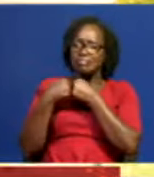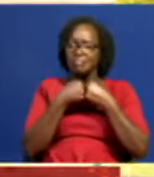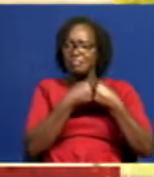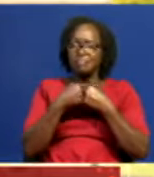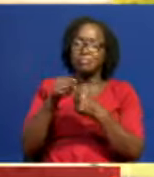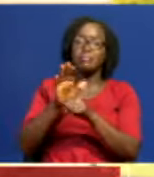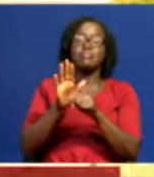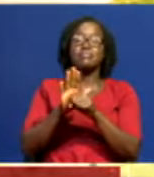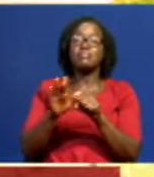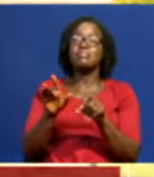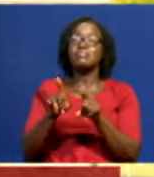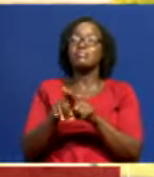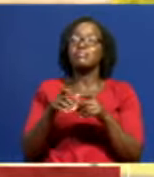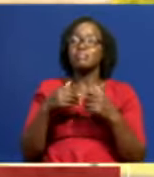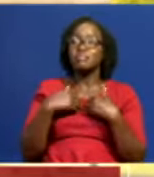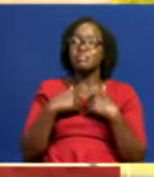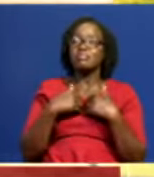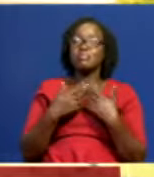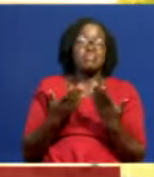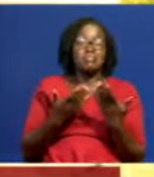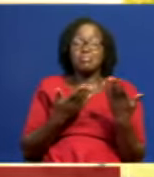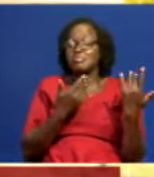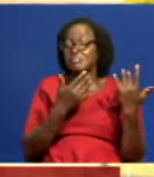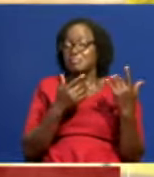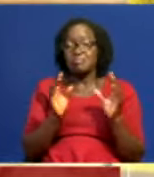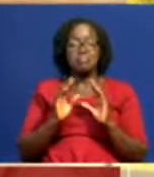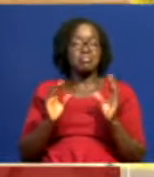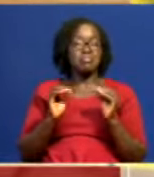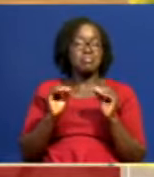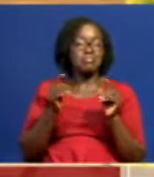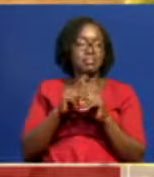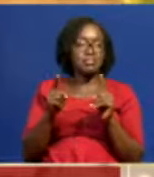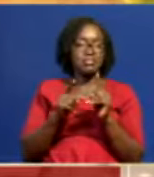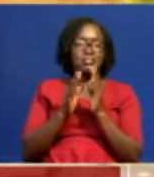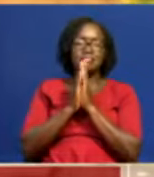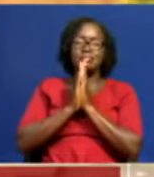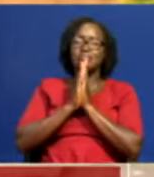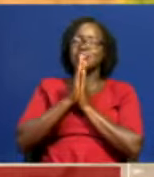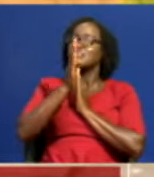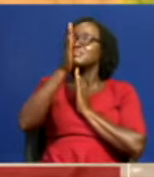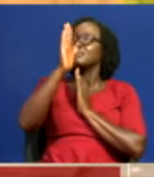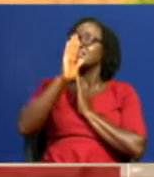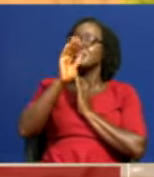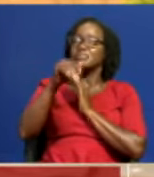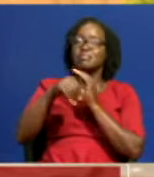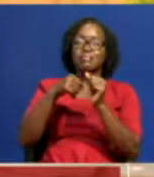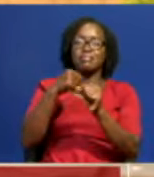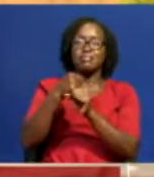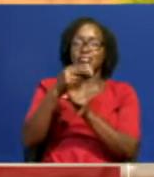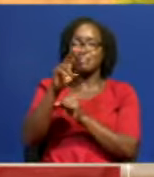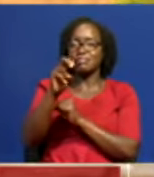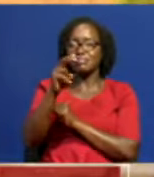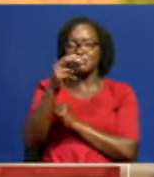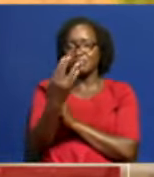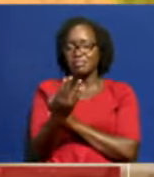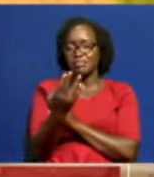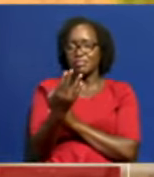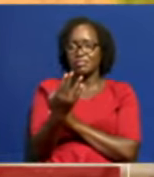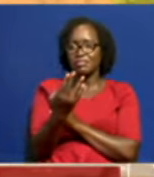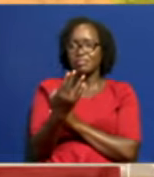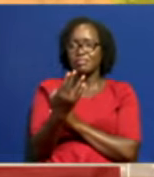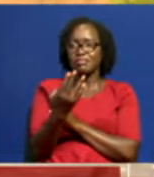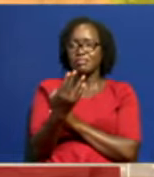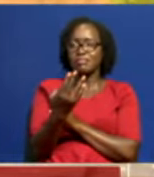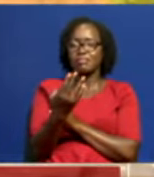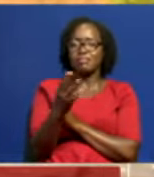sana. Na huku enda vile tulikuwa tunatarajia. Lakini tunaomba Mungu huu mwaka tunaenda kuingia wa 2024 uwe